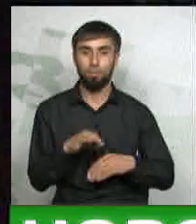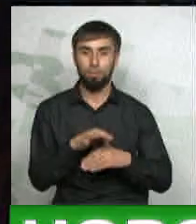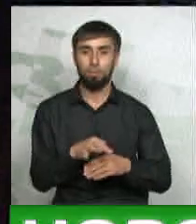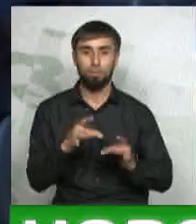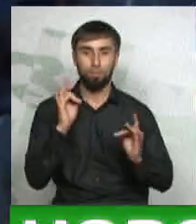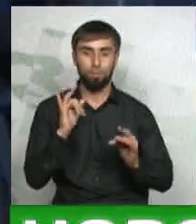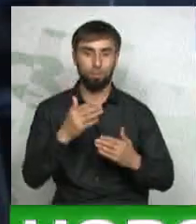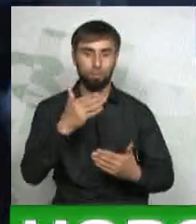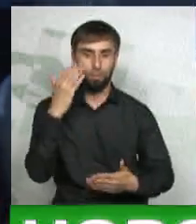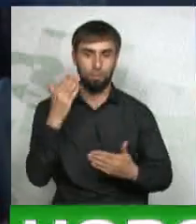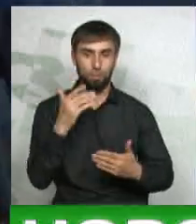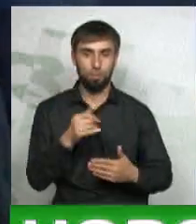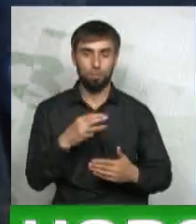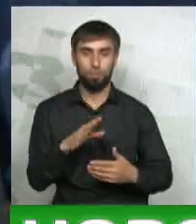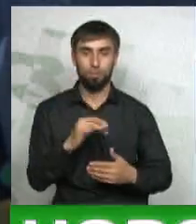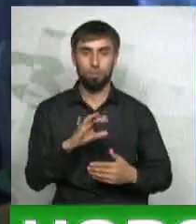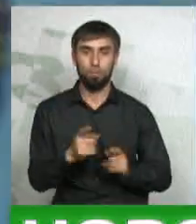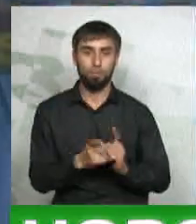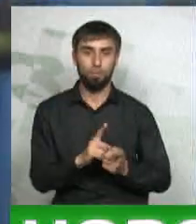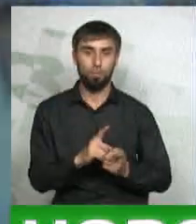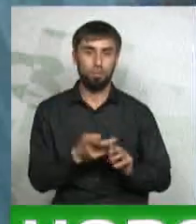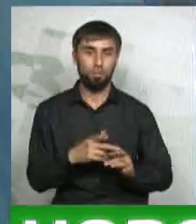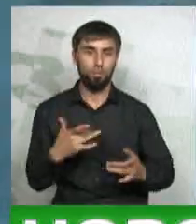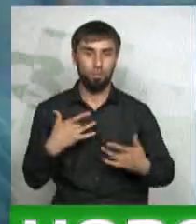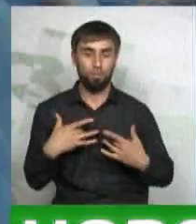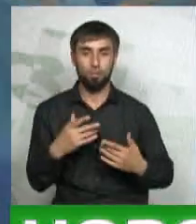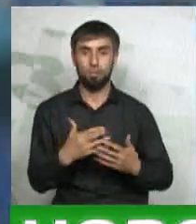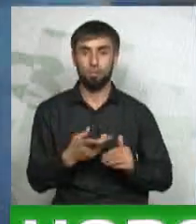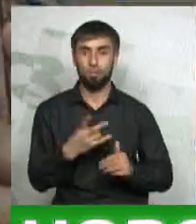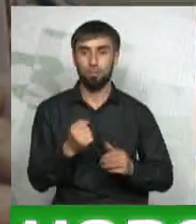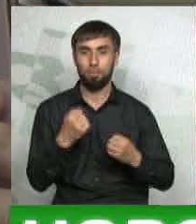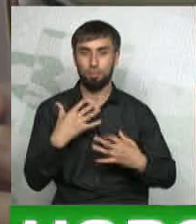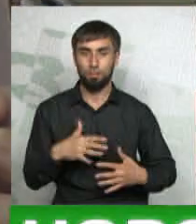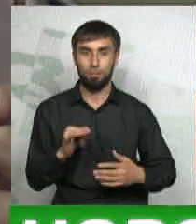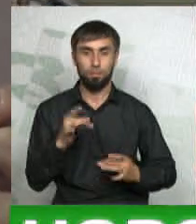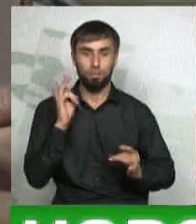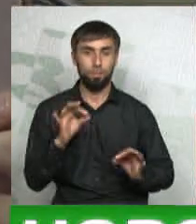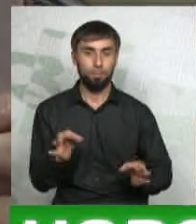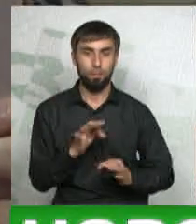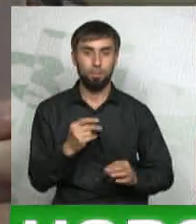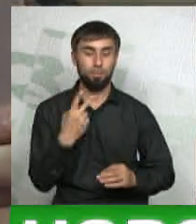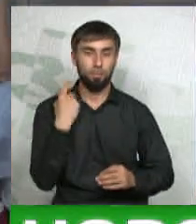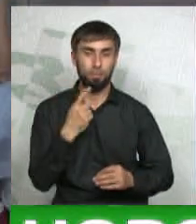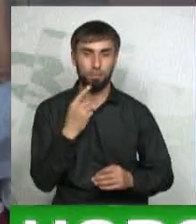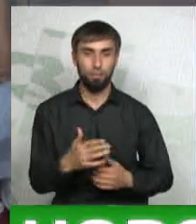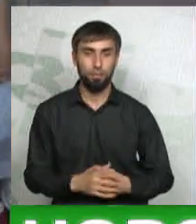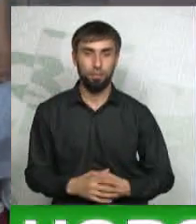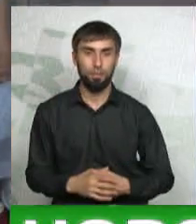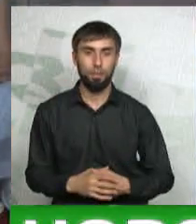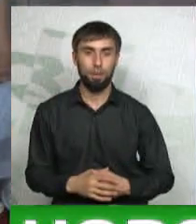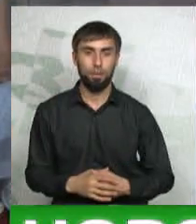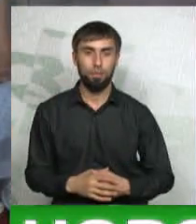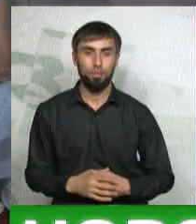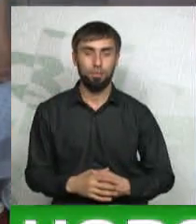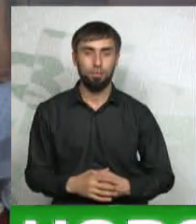шумно и весело. Грациозный вальс тут сменяется зажигательными танцами в нарядных костюмах. Затем звучат песни на английском языке.